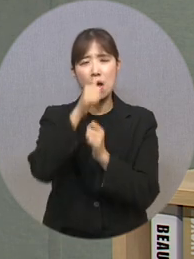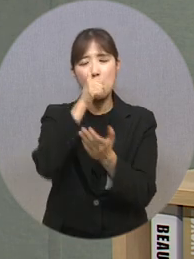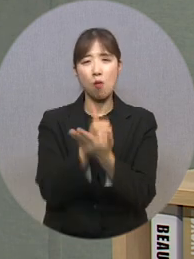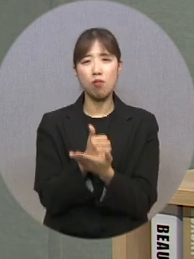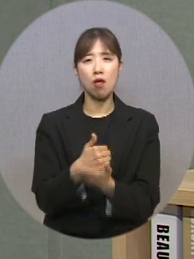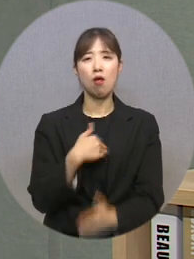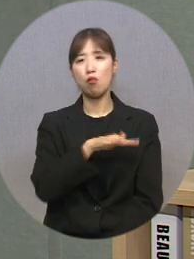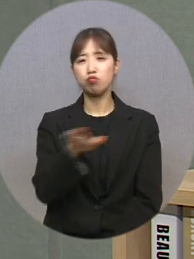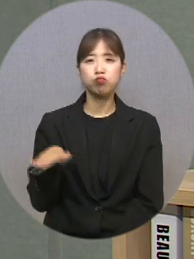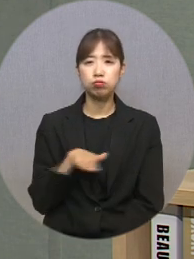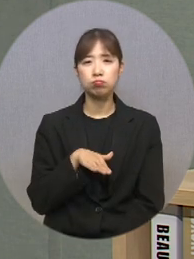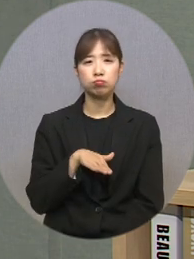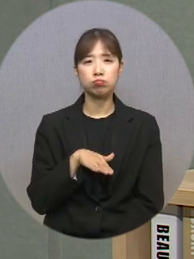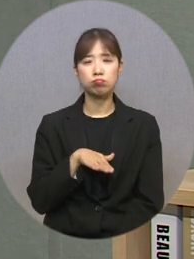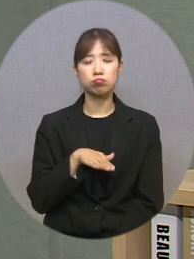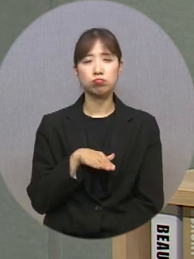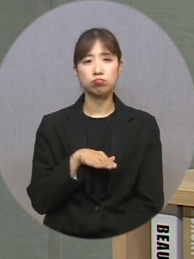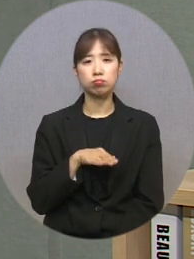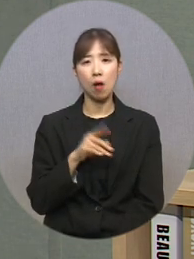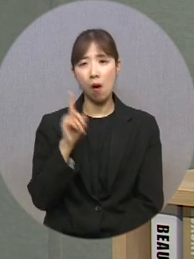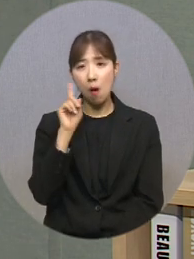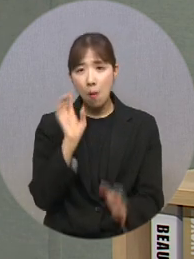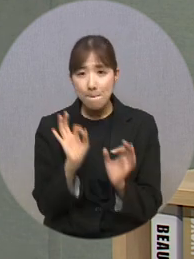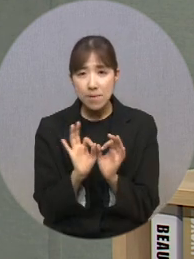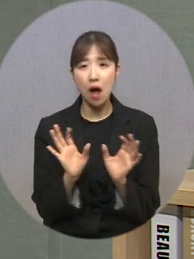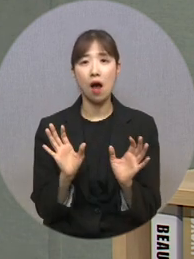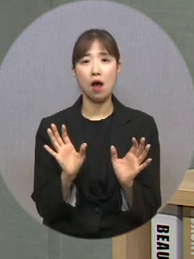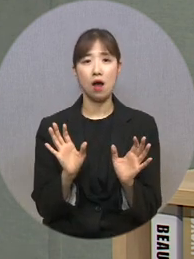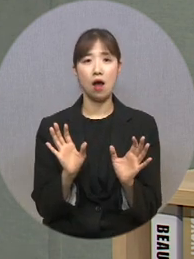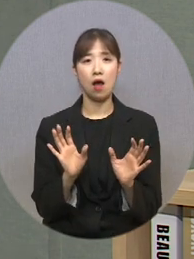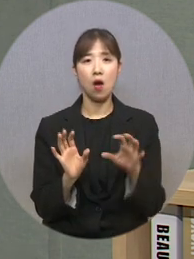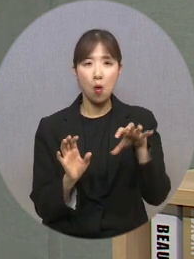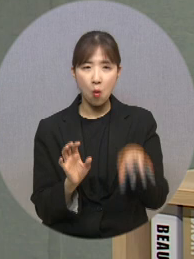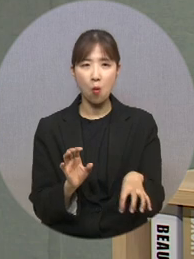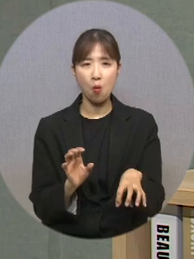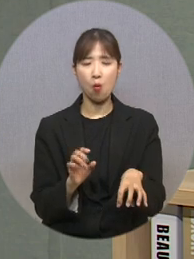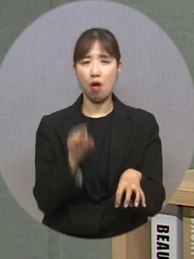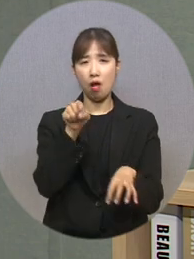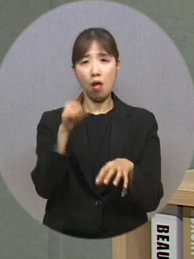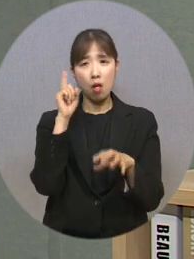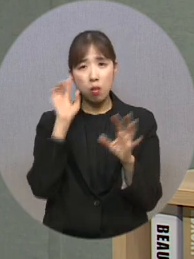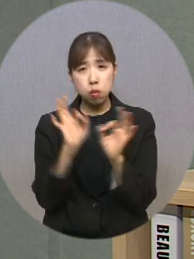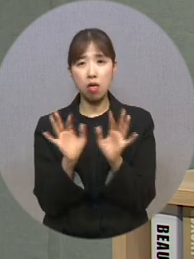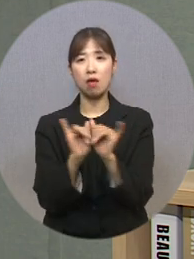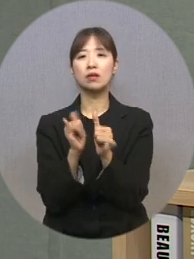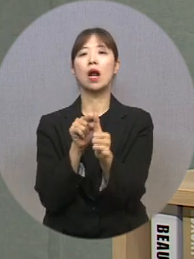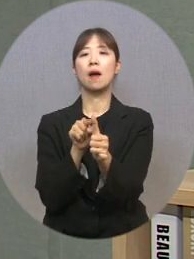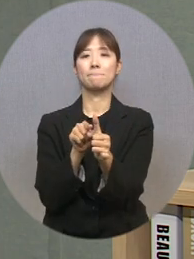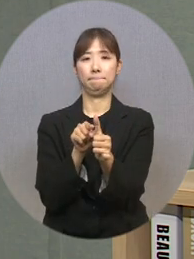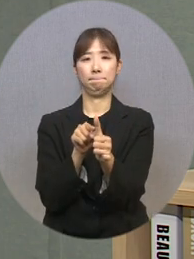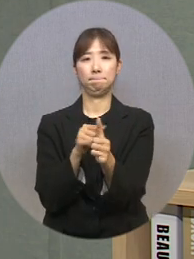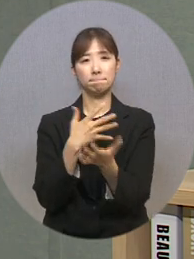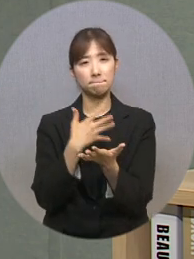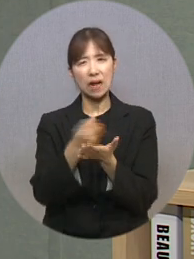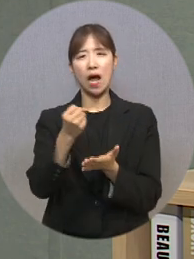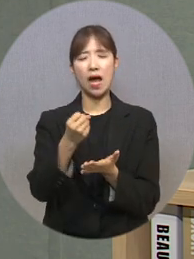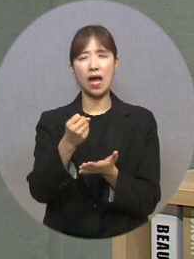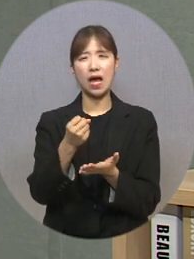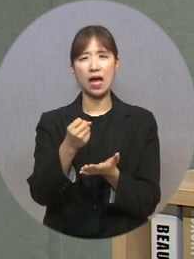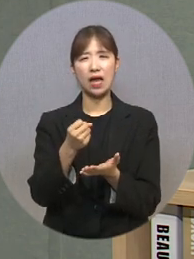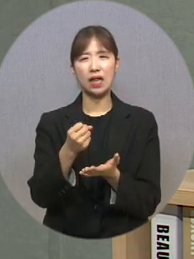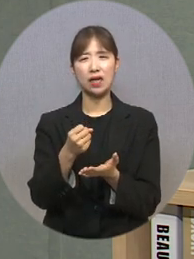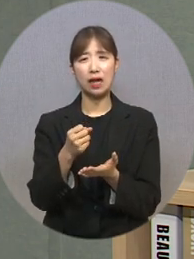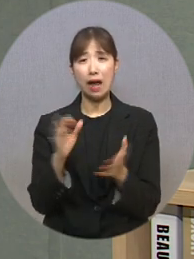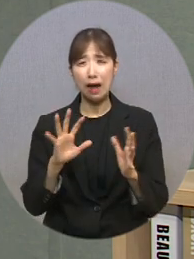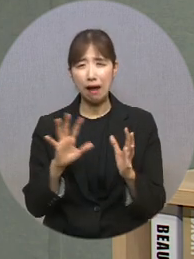것은 우리가 의외의 장소에서 의외의 사람으로부터 되게 편취된 경우가